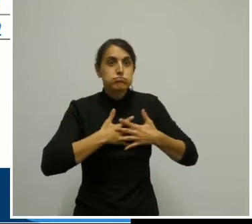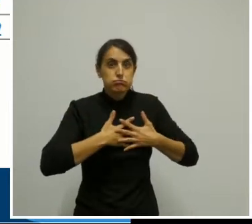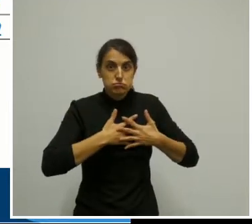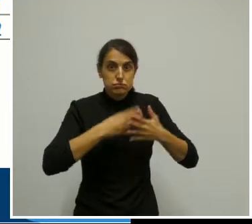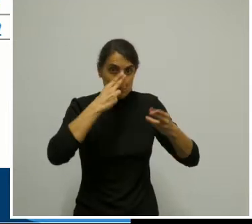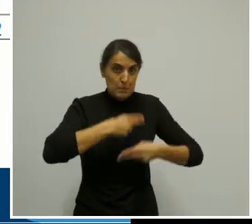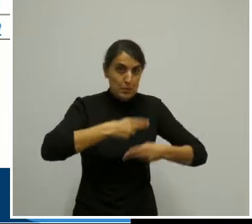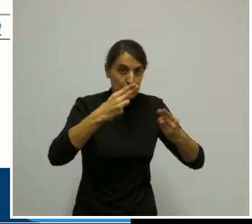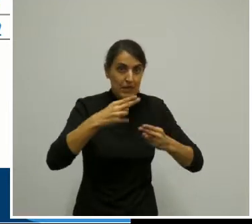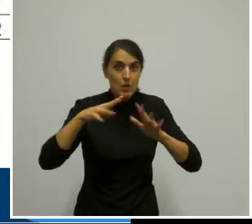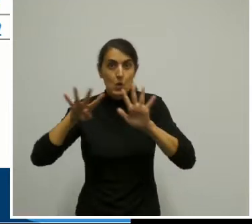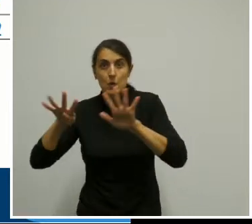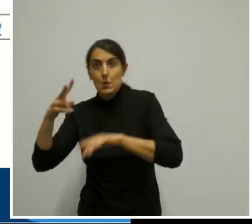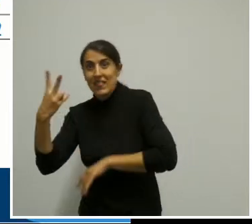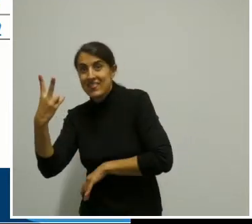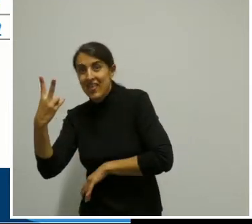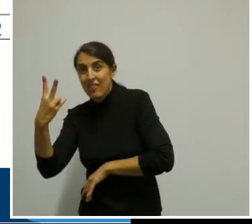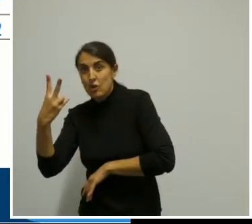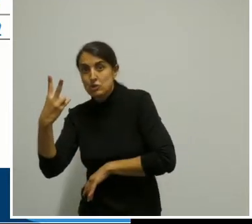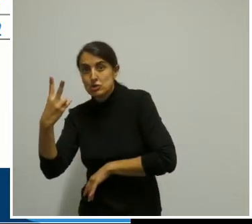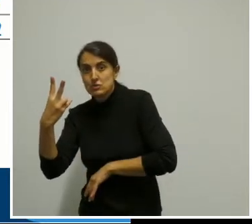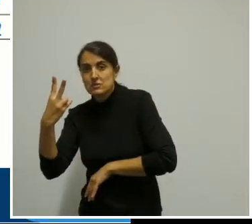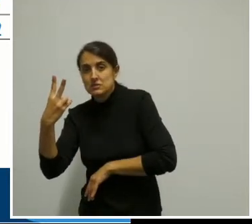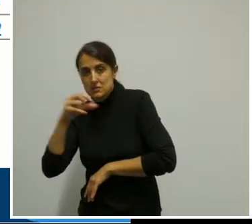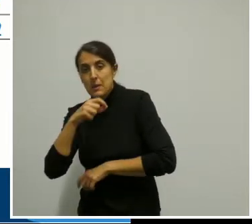a la concertada a I3.